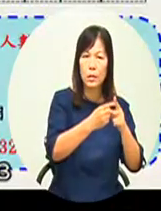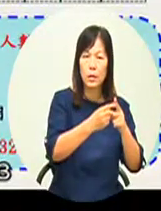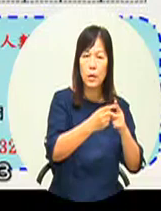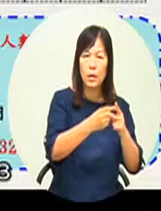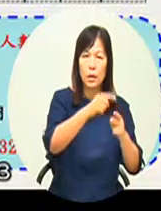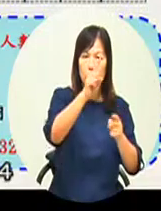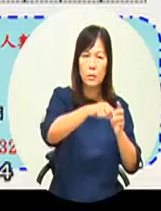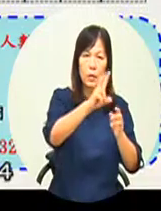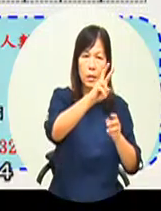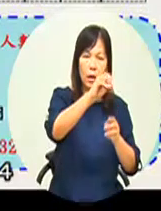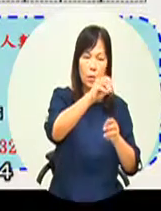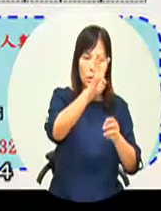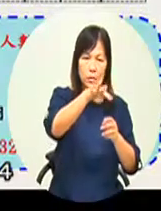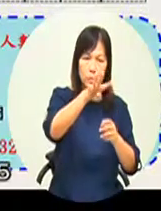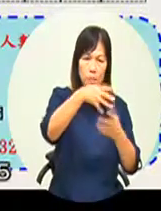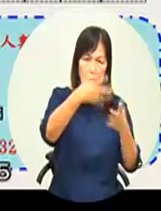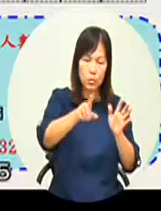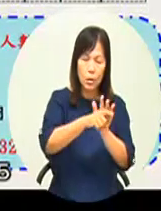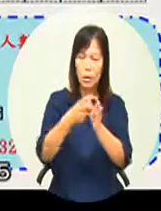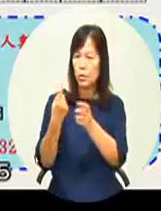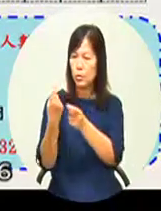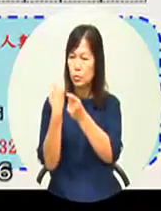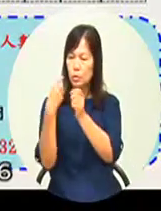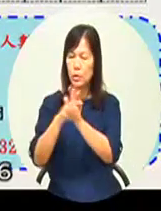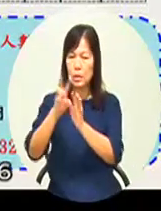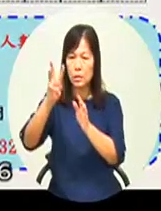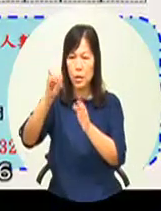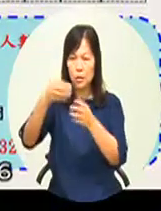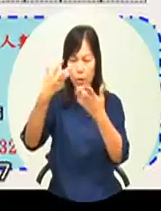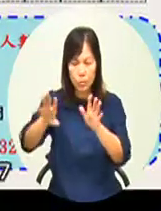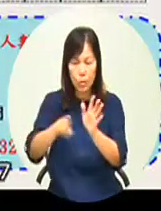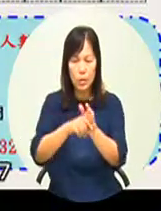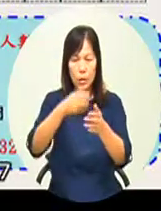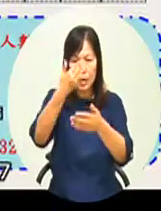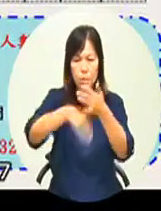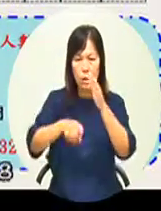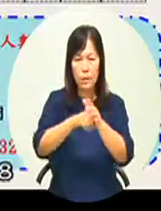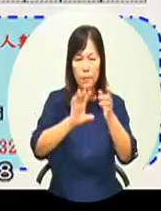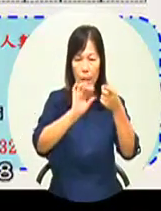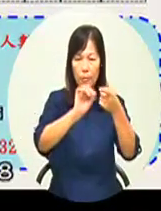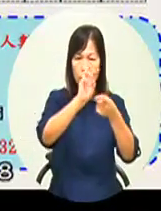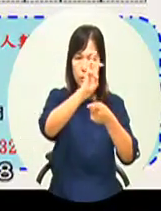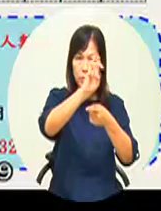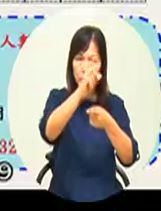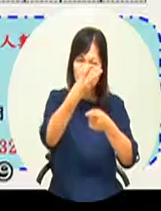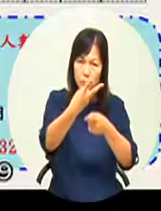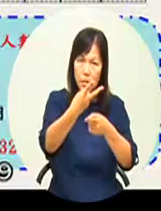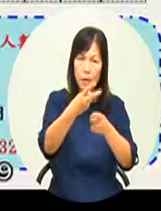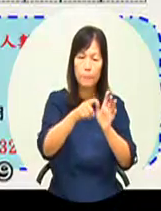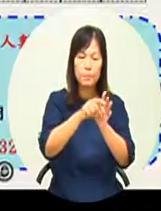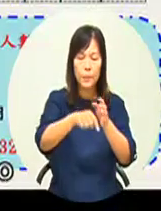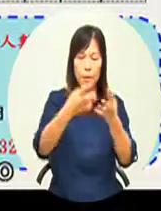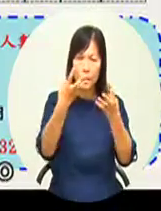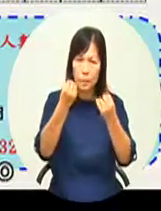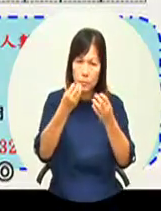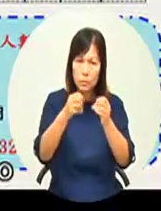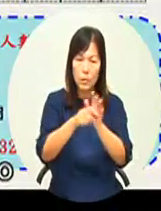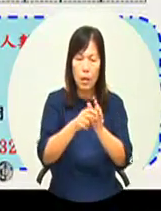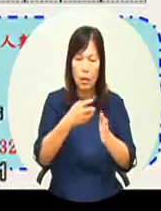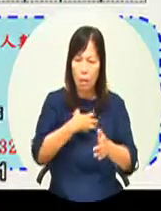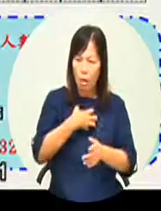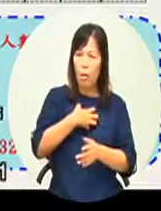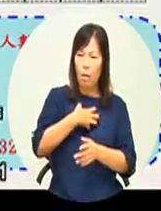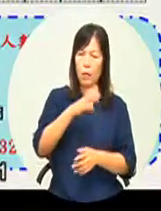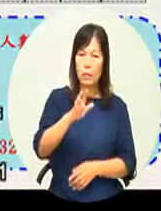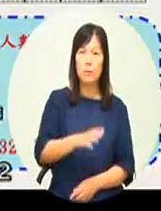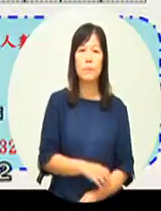客24,000多，去年有36,000多，所以又少了32%。这个数据哦，其实是蛮惊人的。